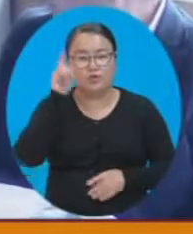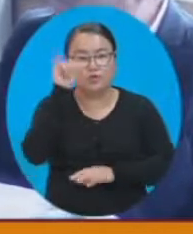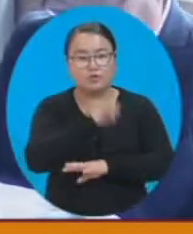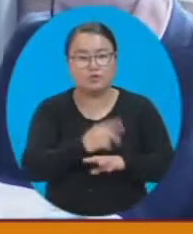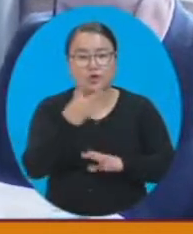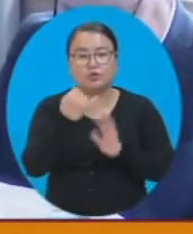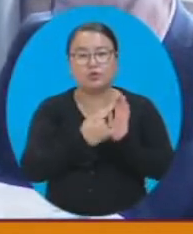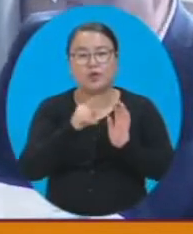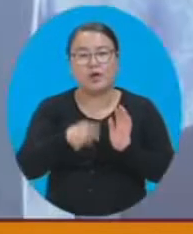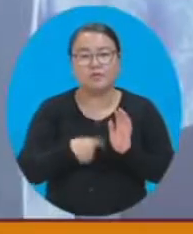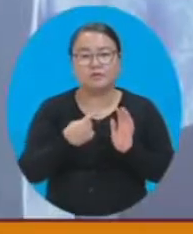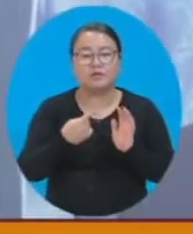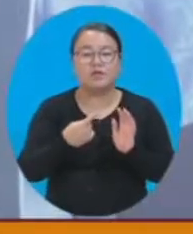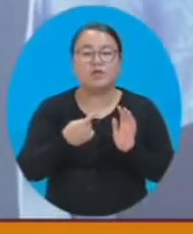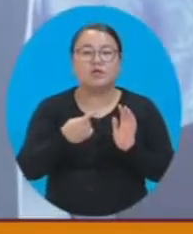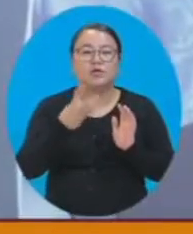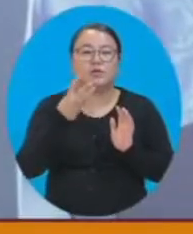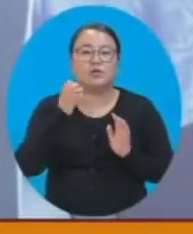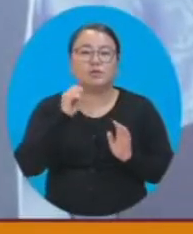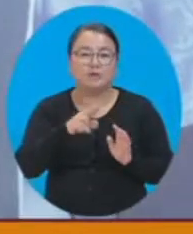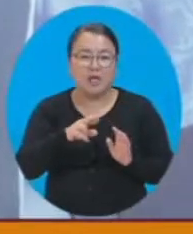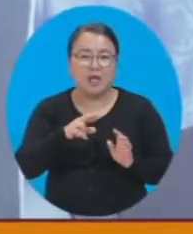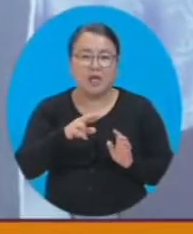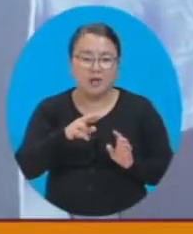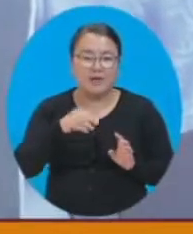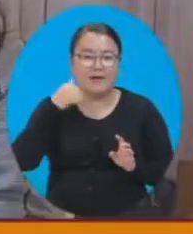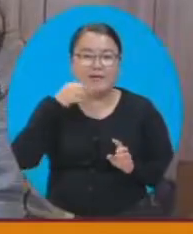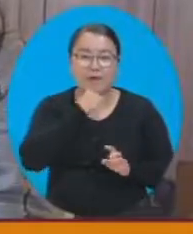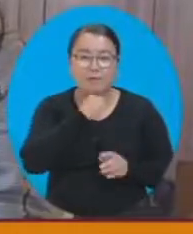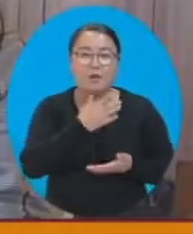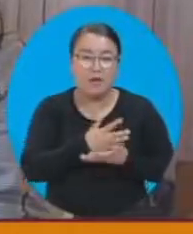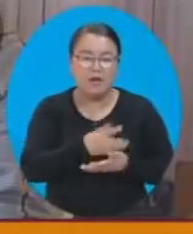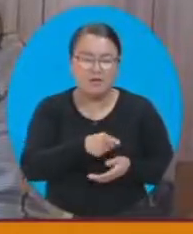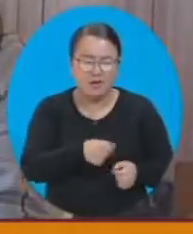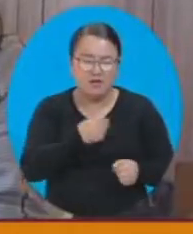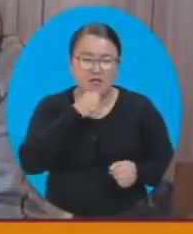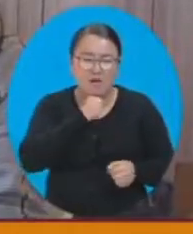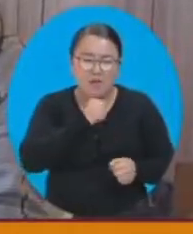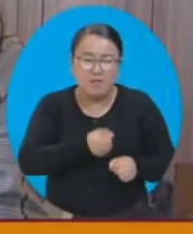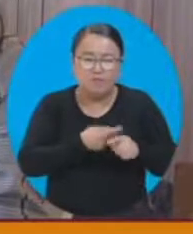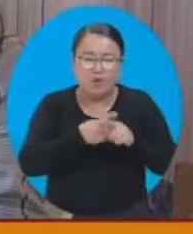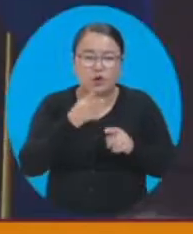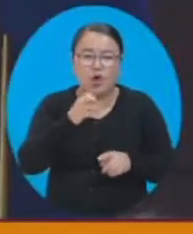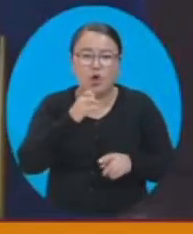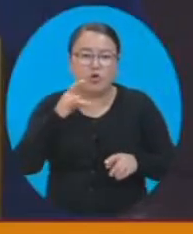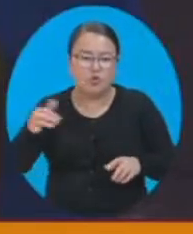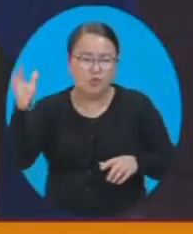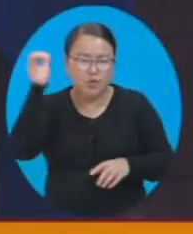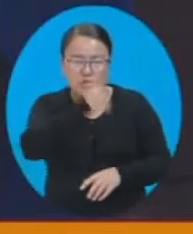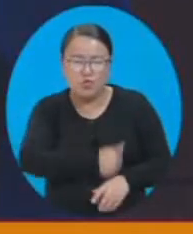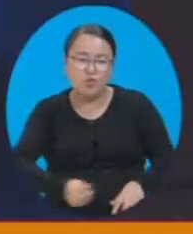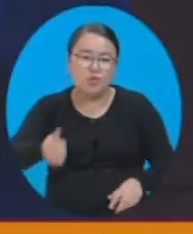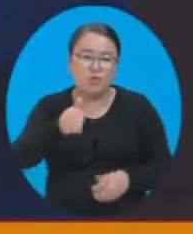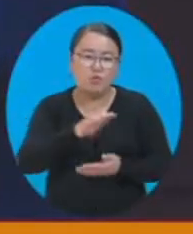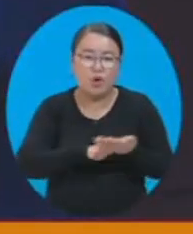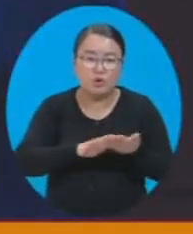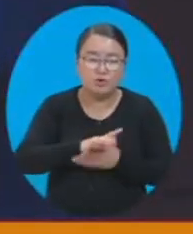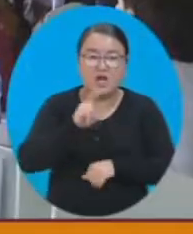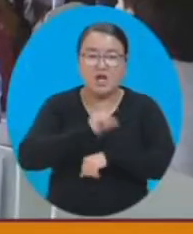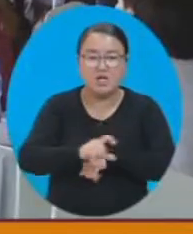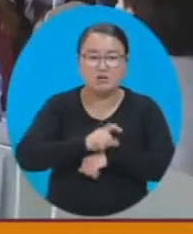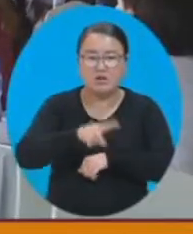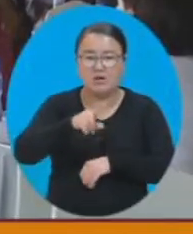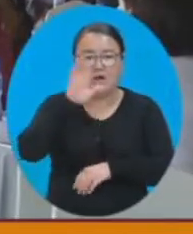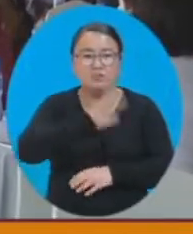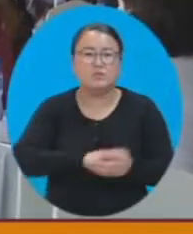байдлаар 26.4 сая толгой яма байна гэсэн тооцоо гарчээ. Өдрөөс өдөрт өсөж байгаа яманых ноолуурыг бүрэн боловсруулж экспортлох